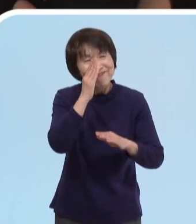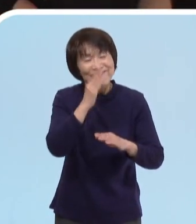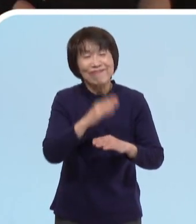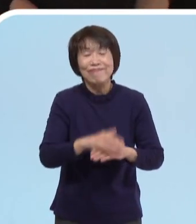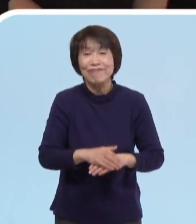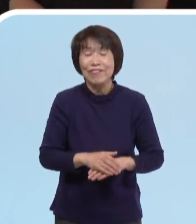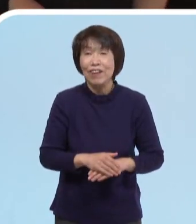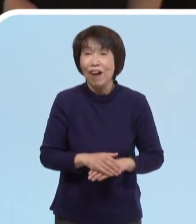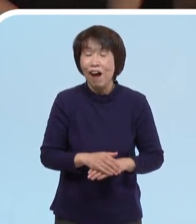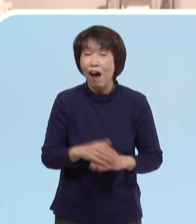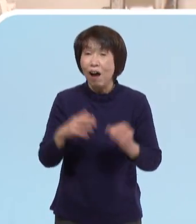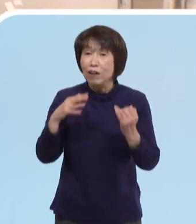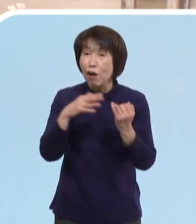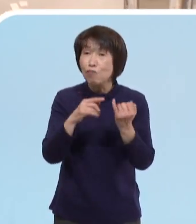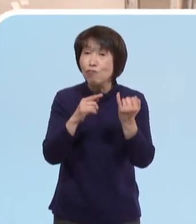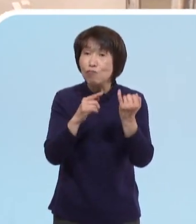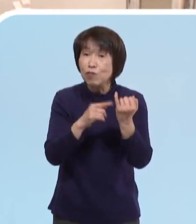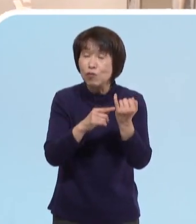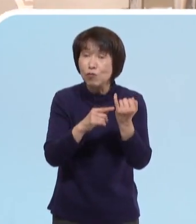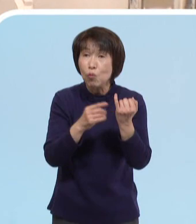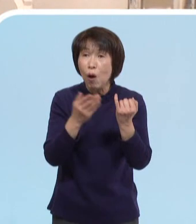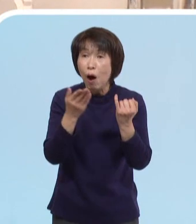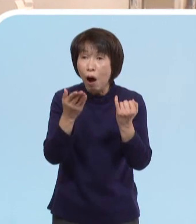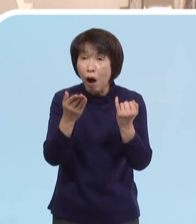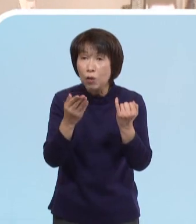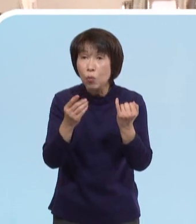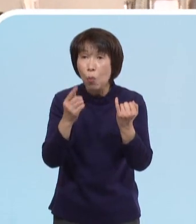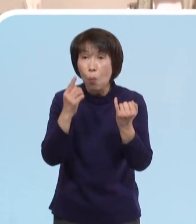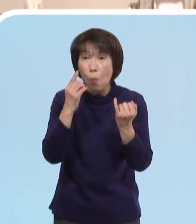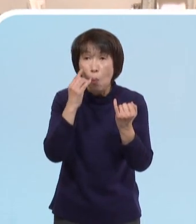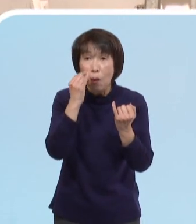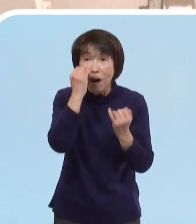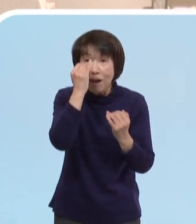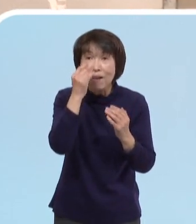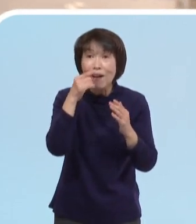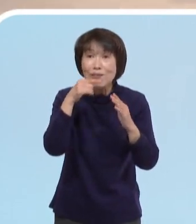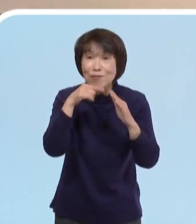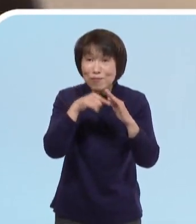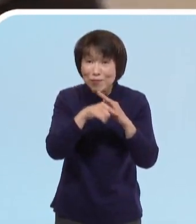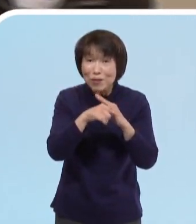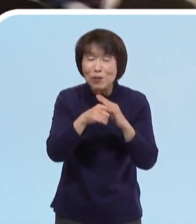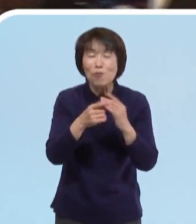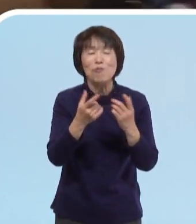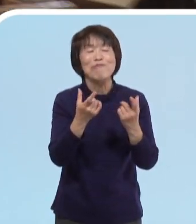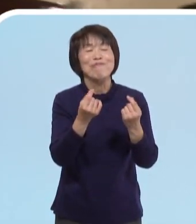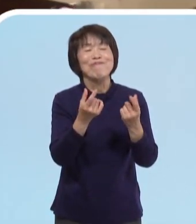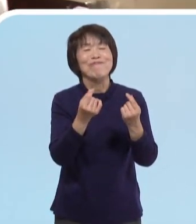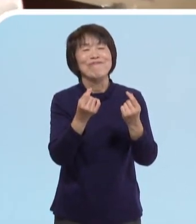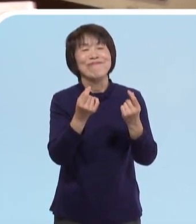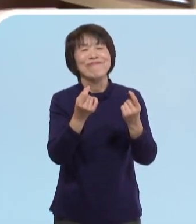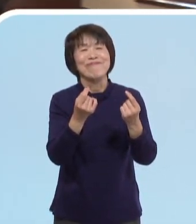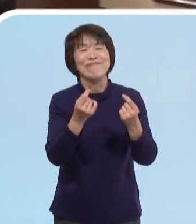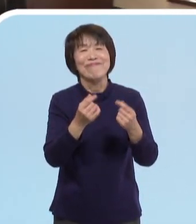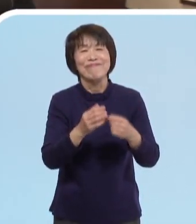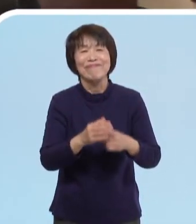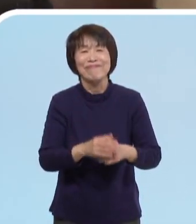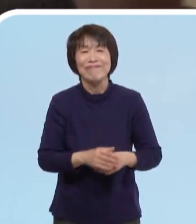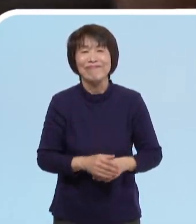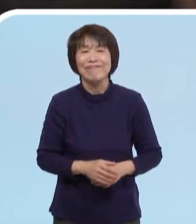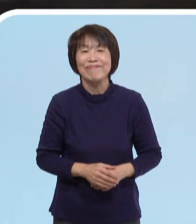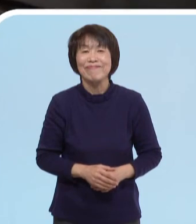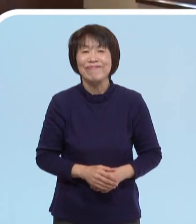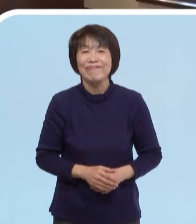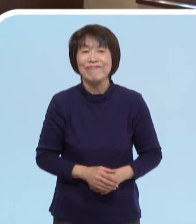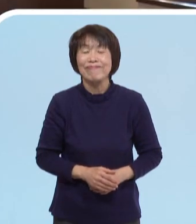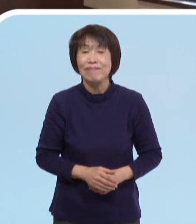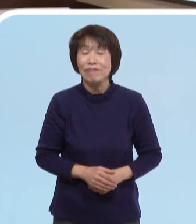とうございます。 は い、 看板娘というのは、はい、ひょっとして川添さんのお母さんですか。 そうなんですよ、母なんです。 あ、そうです